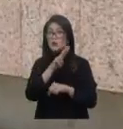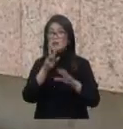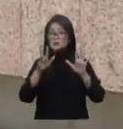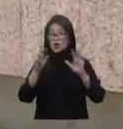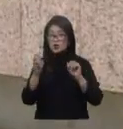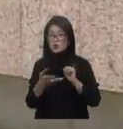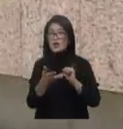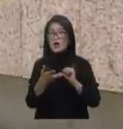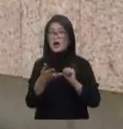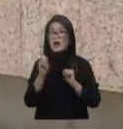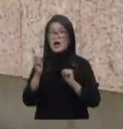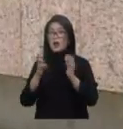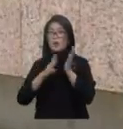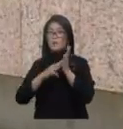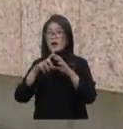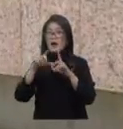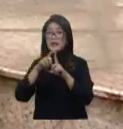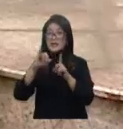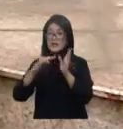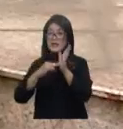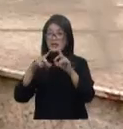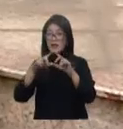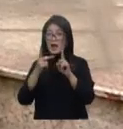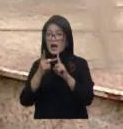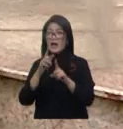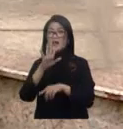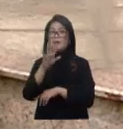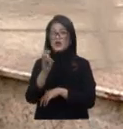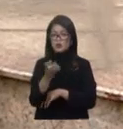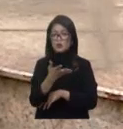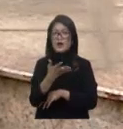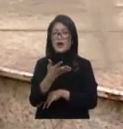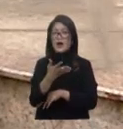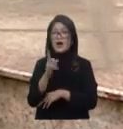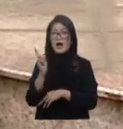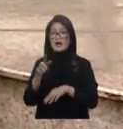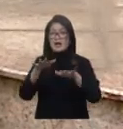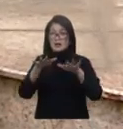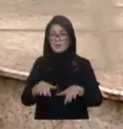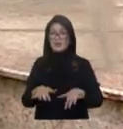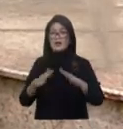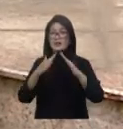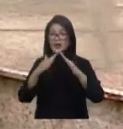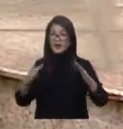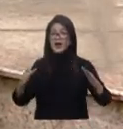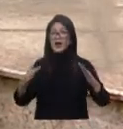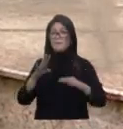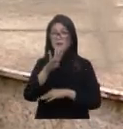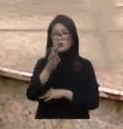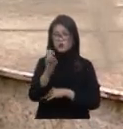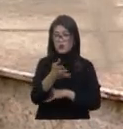di Madinah yang mencapai 5 juta rupiah. Lalu yang keempat, ada tempat tinggal yang mencapai 4 juta rupiah. Yang